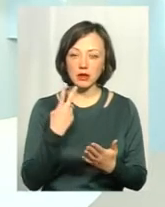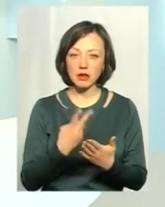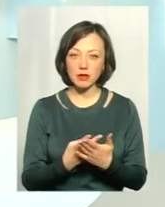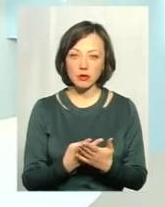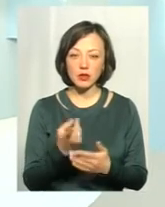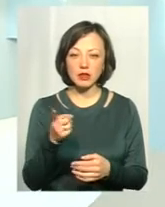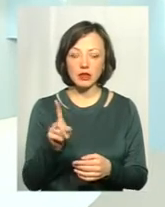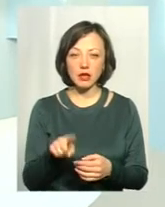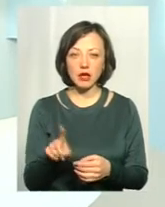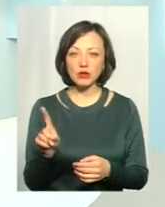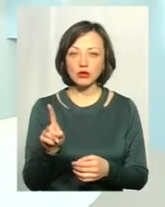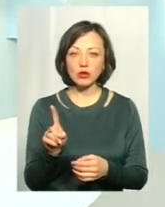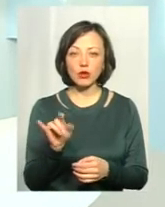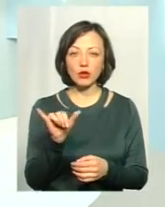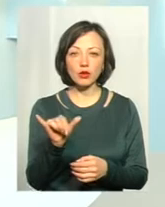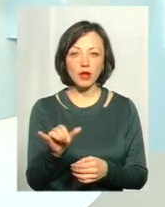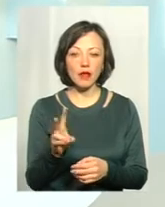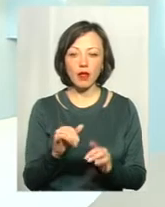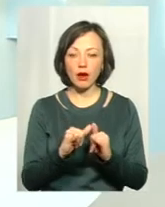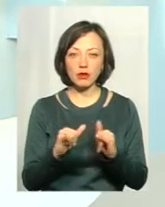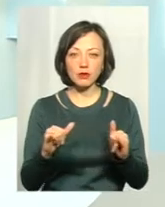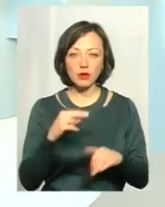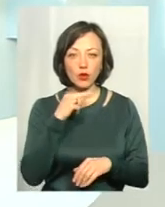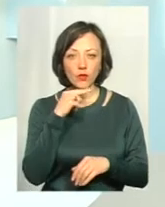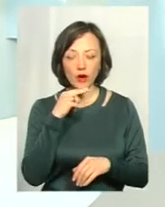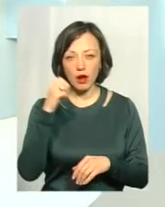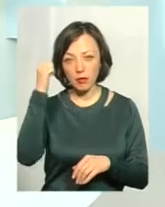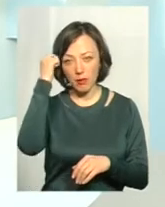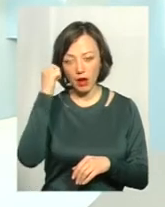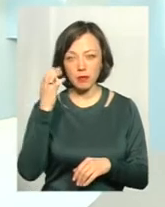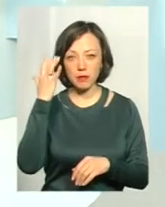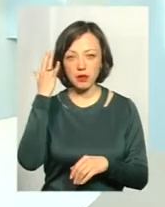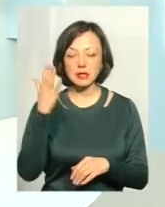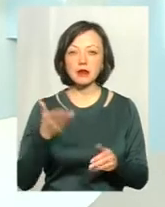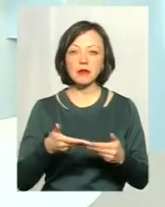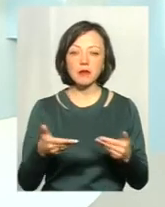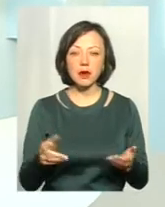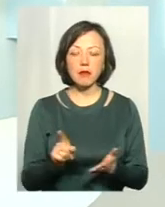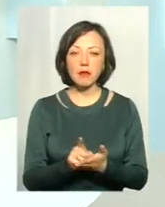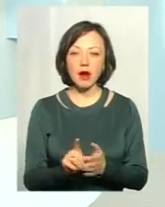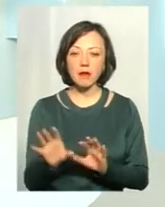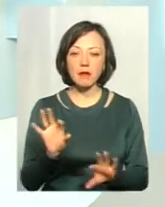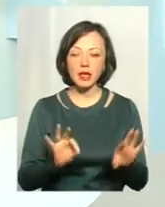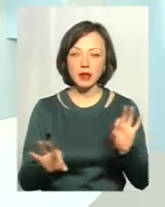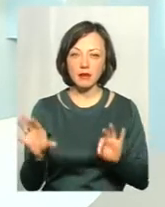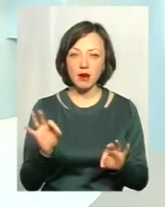дивимось те, що, наприклад, в них не розвине там увага, пам'ять, мислення. Ми маємо підібрати